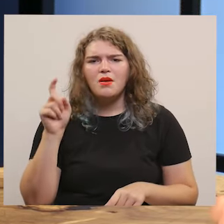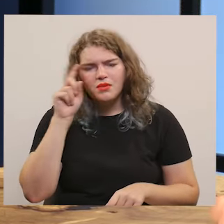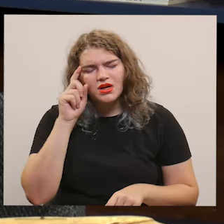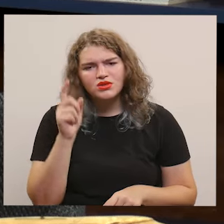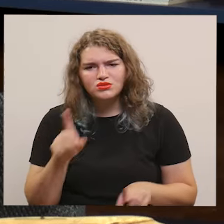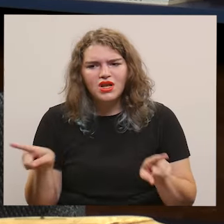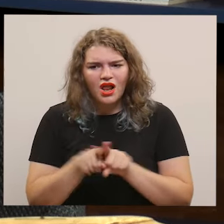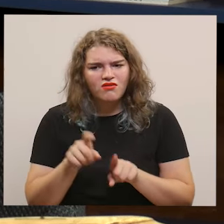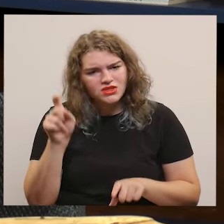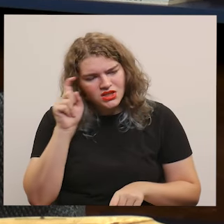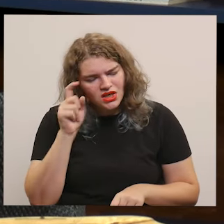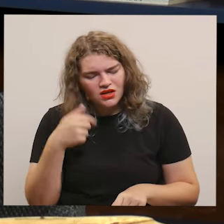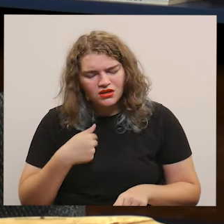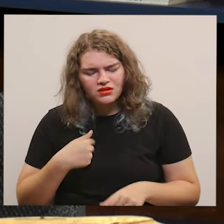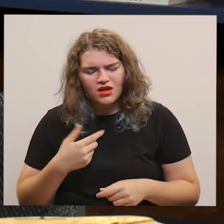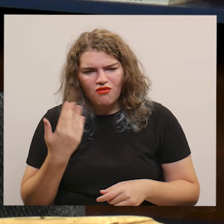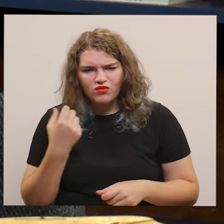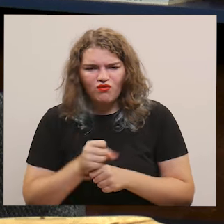foarte rea.